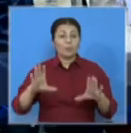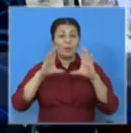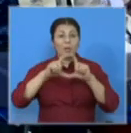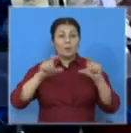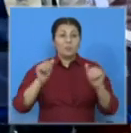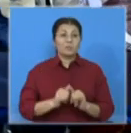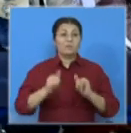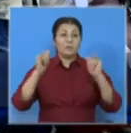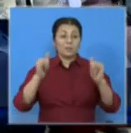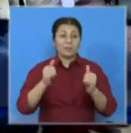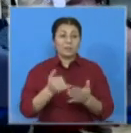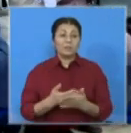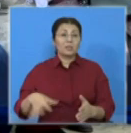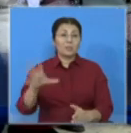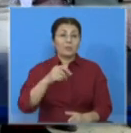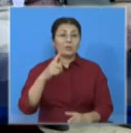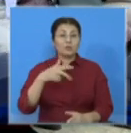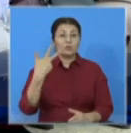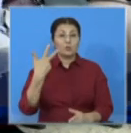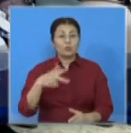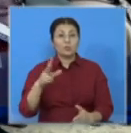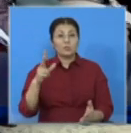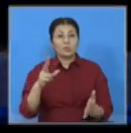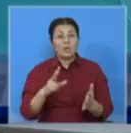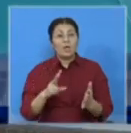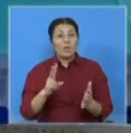Исламды насихаттау мақсатында барлығы 132 дін